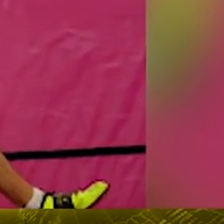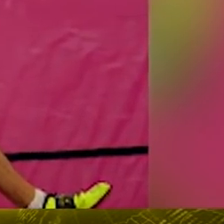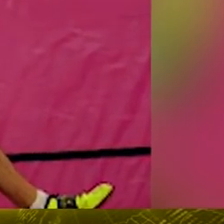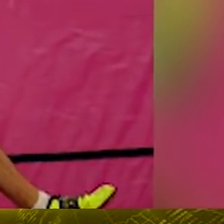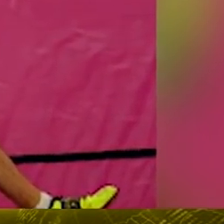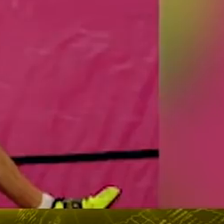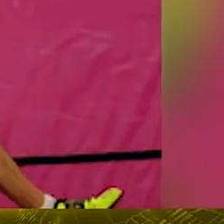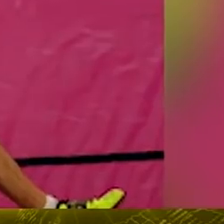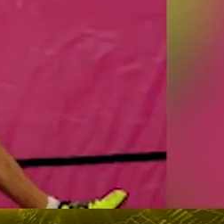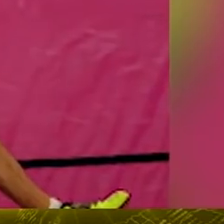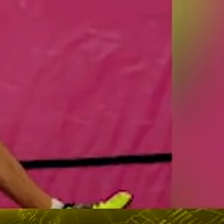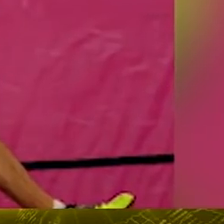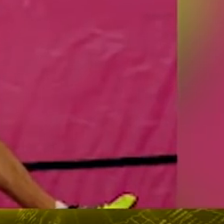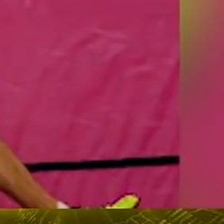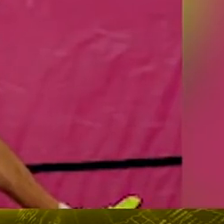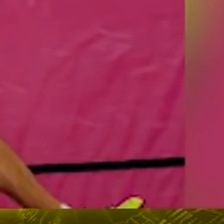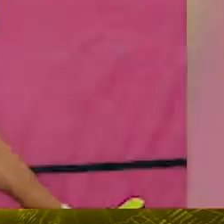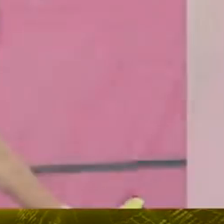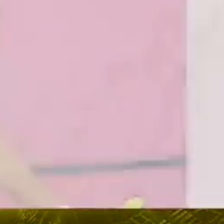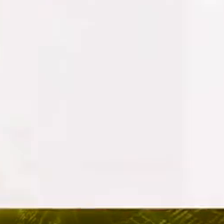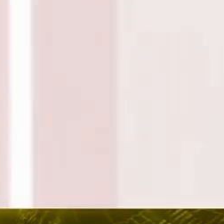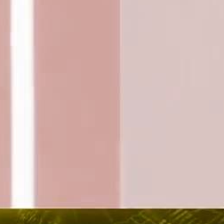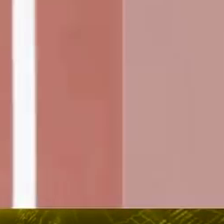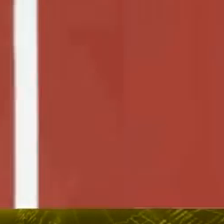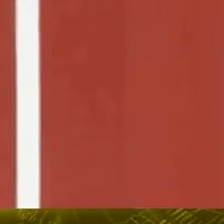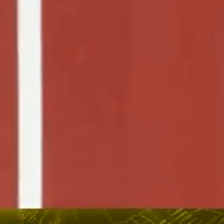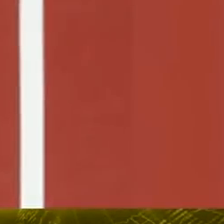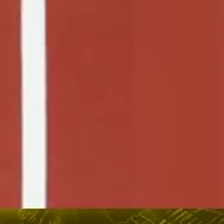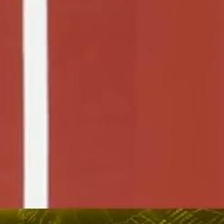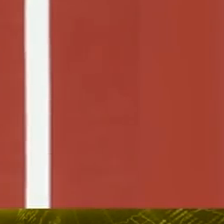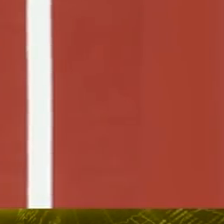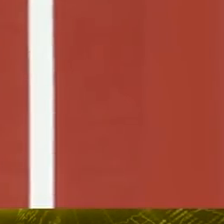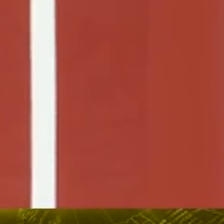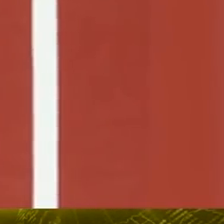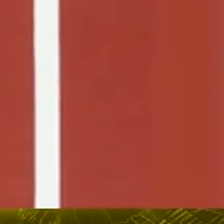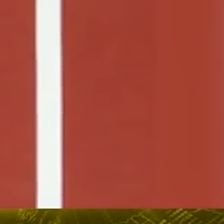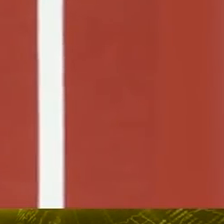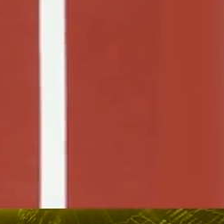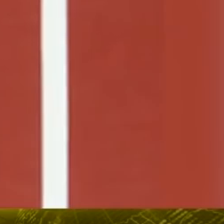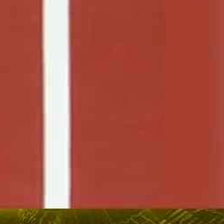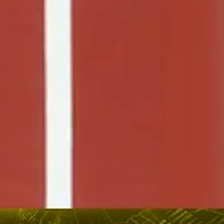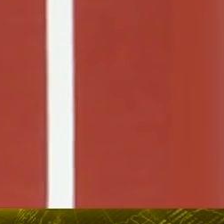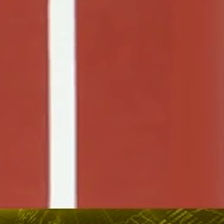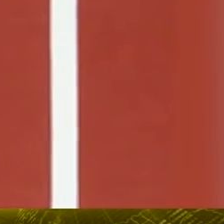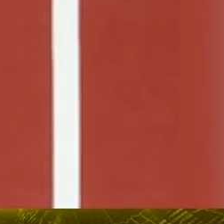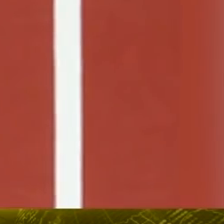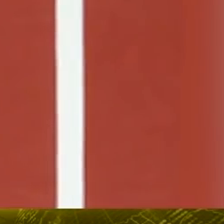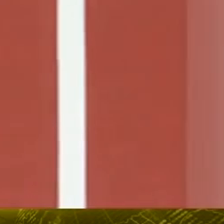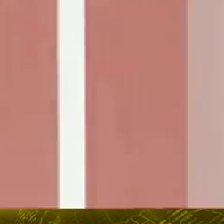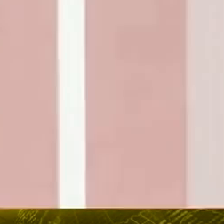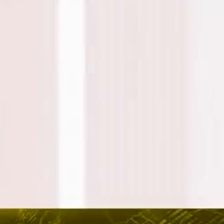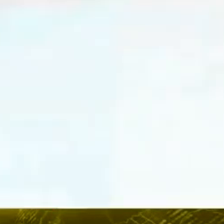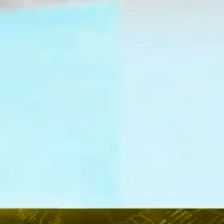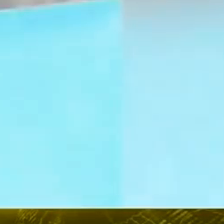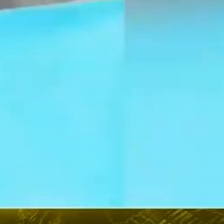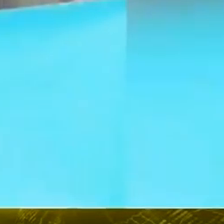عدما هنداويت ناينوح راقات قوايت كرانيس كاوريا زيادة ما أول حمس كرم قلت الشن عسرت الشعاتن 25 كيلومتر حقتها بالشفن